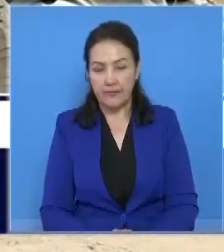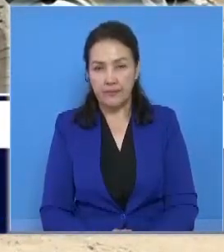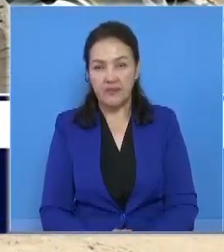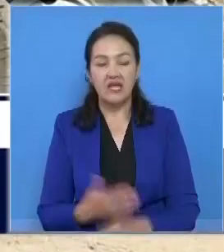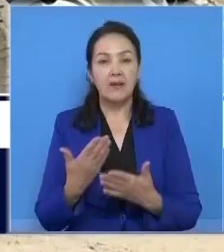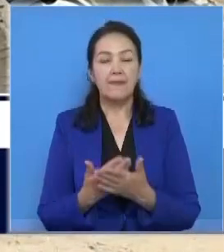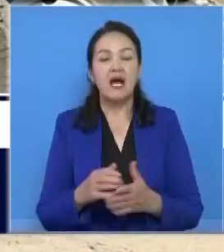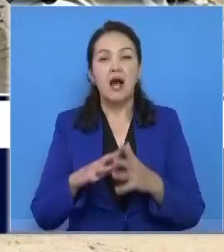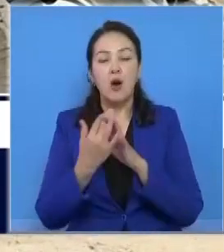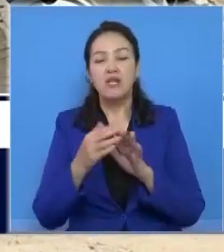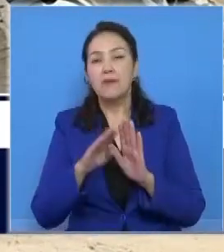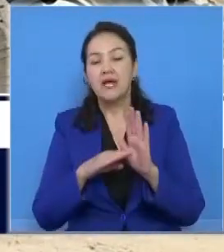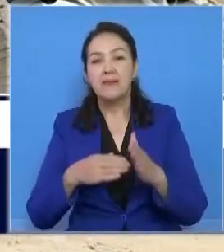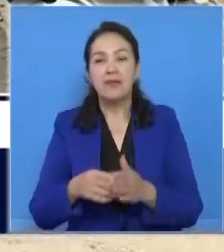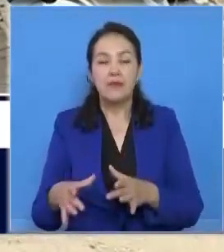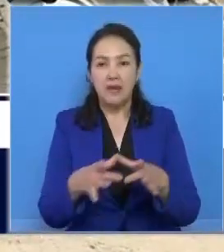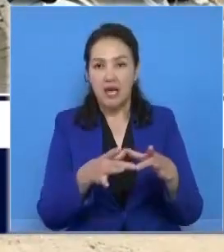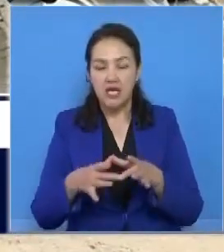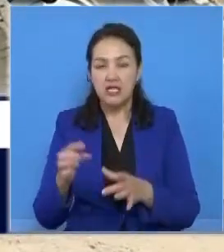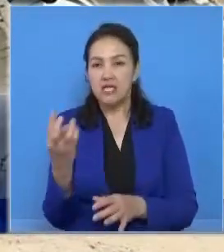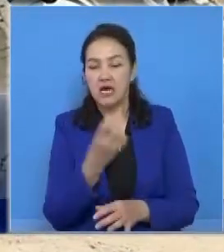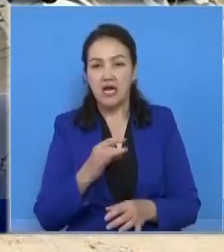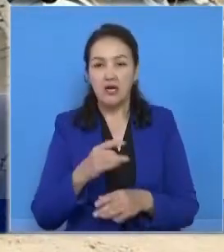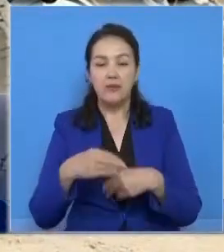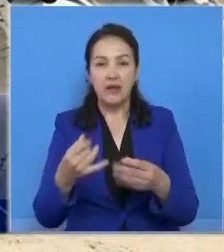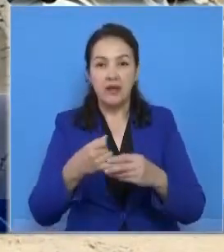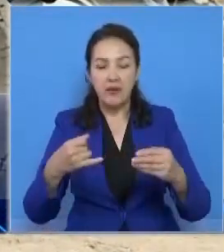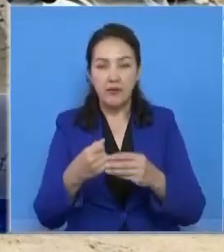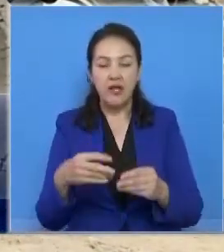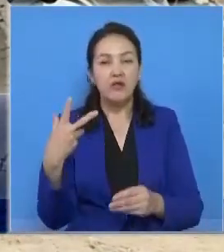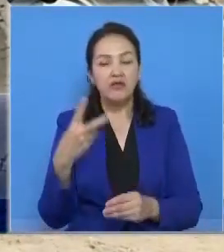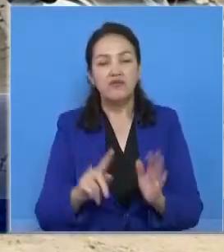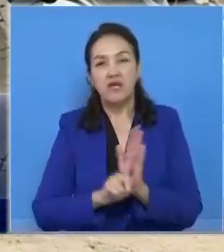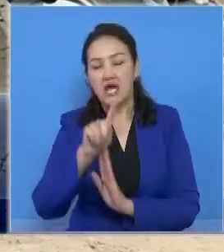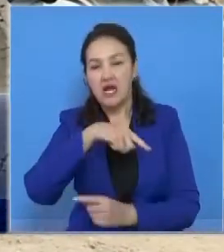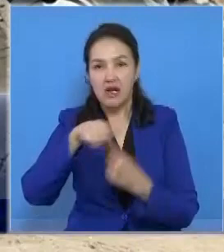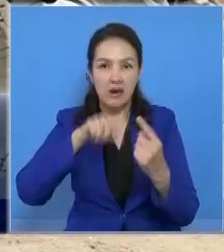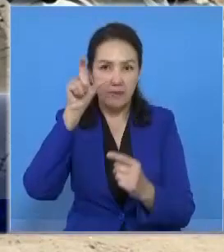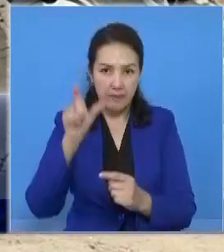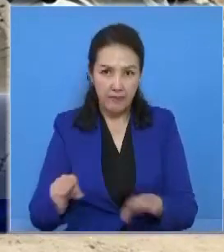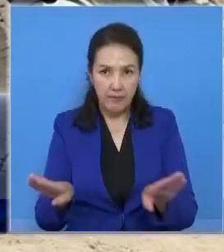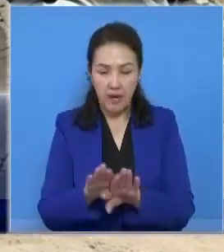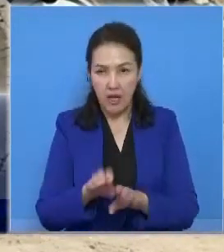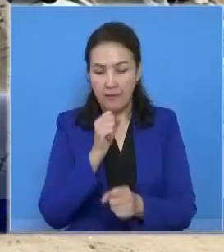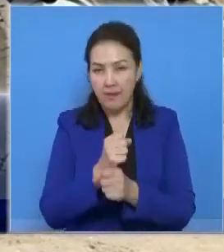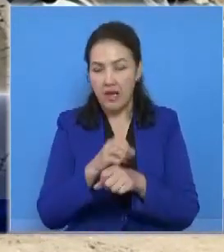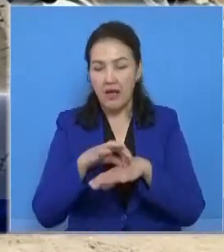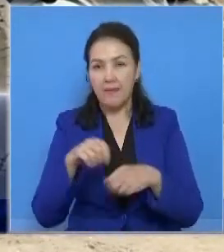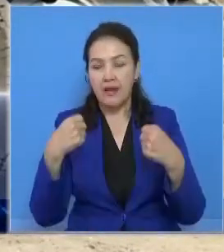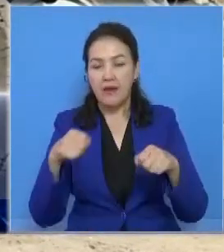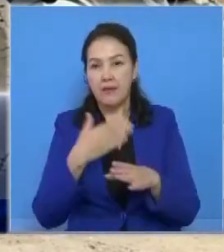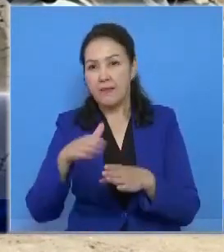В рамках проекта «Аул Аманаты» на берегу озера Шалкар выделены земельные участки 2 начинающим предпринимателям. Также идут работы по